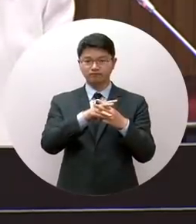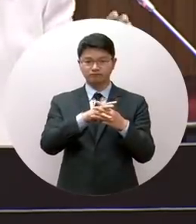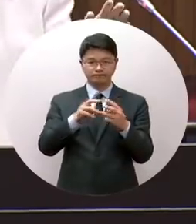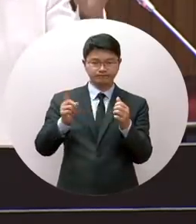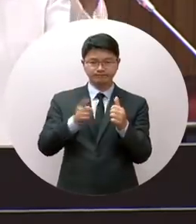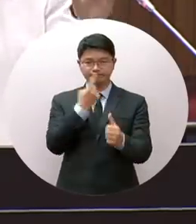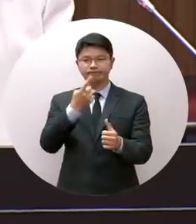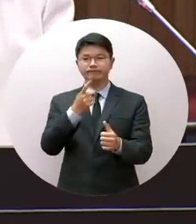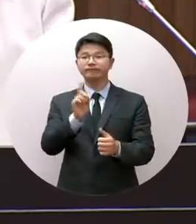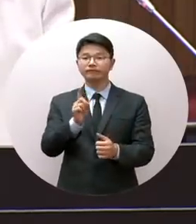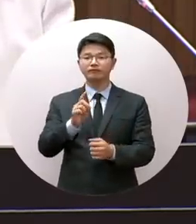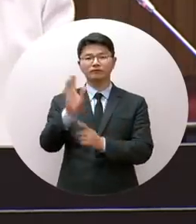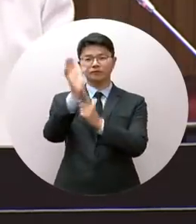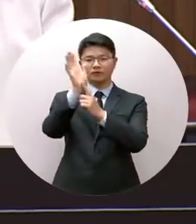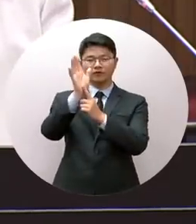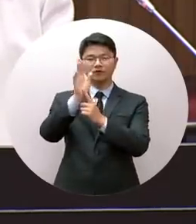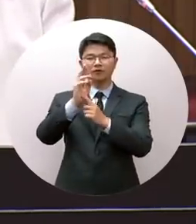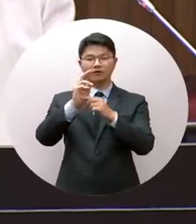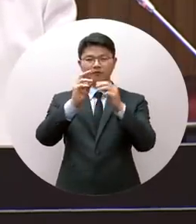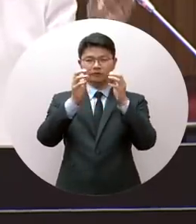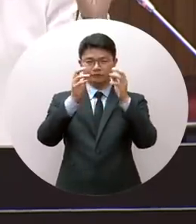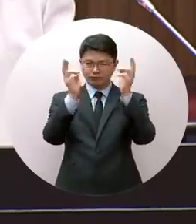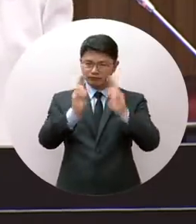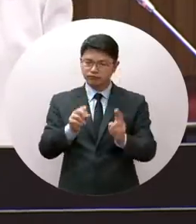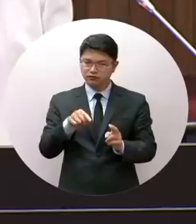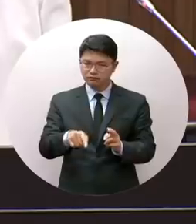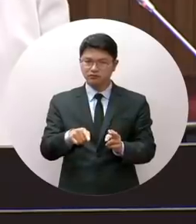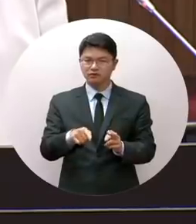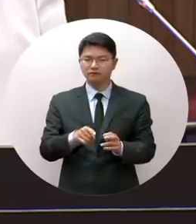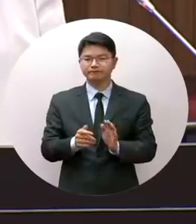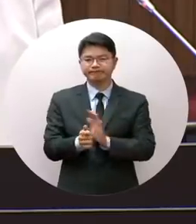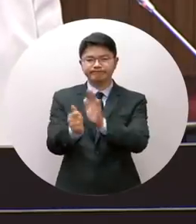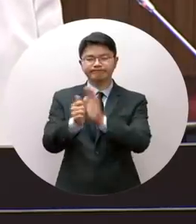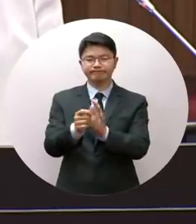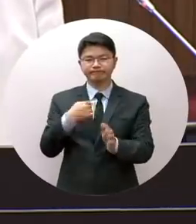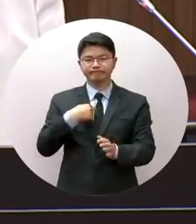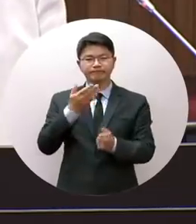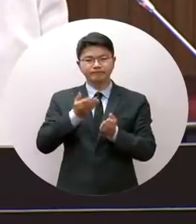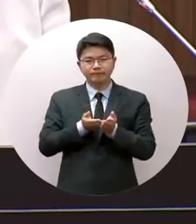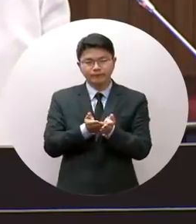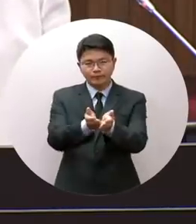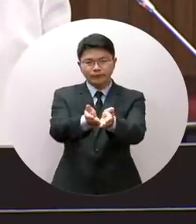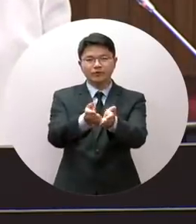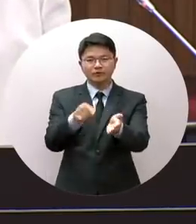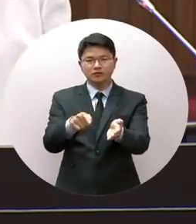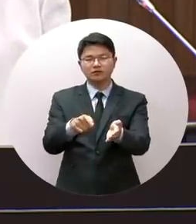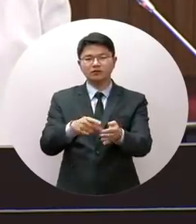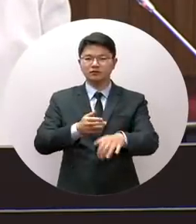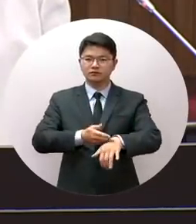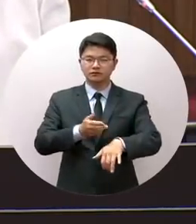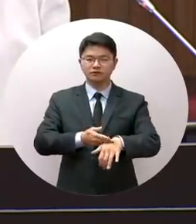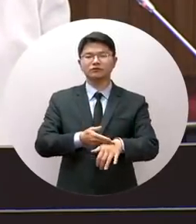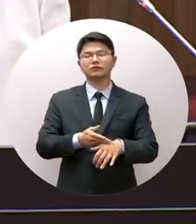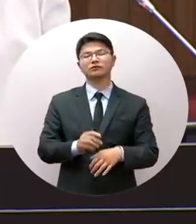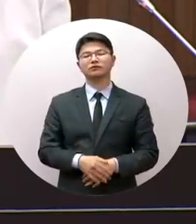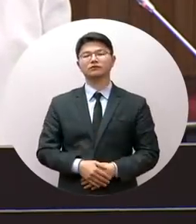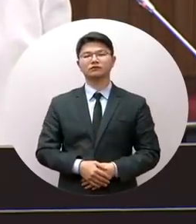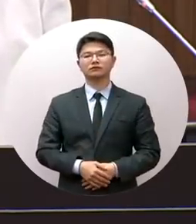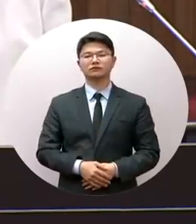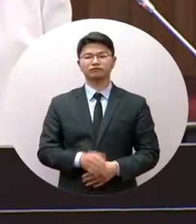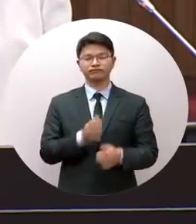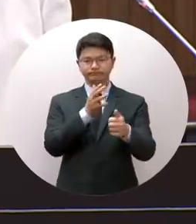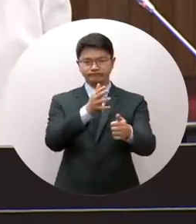电来带动我们的海事工程， 是。 所以我就要请问，我关心的就是这块船，请问部长，